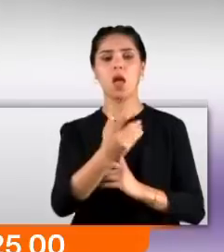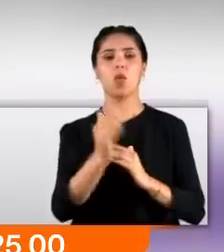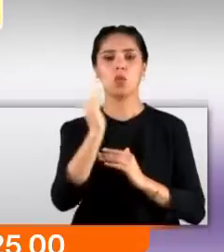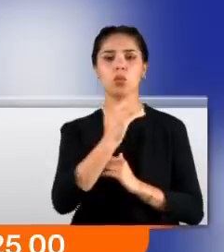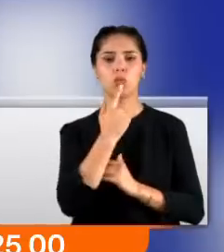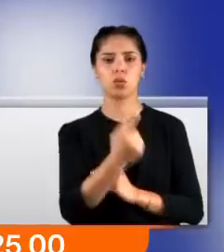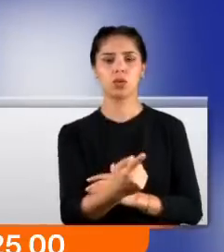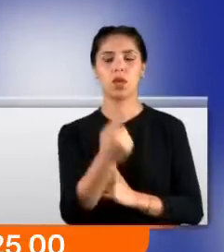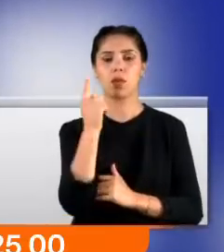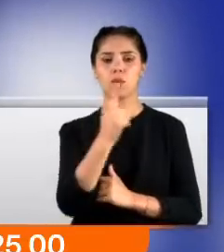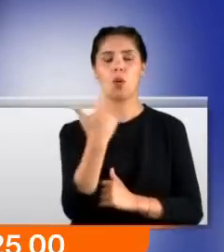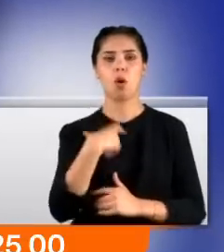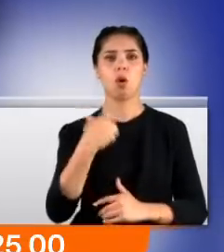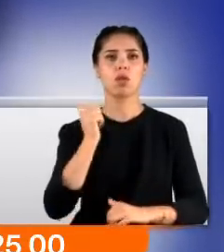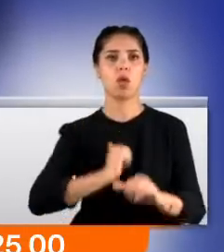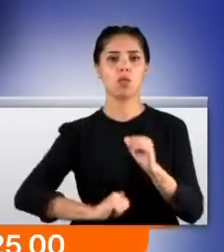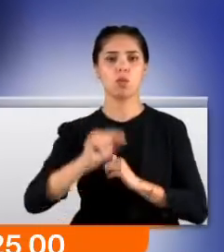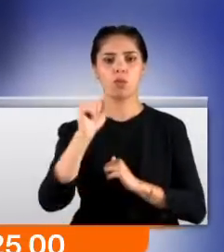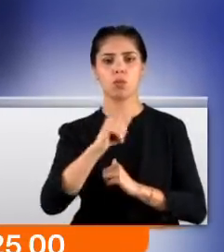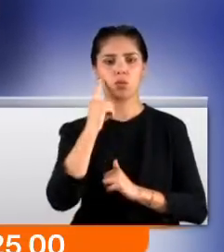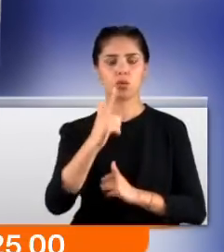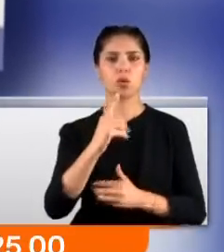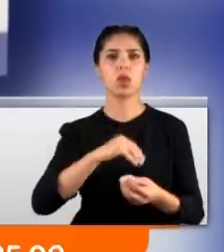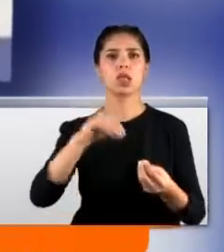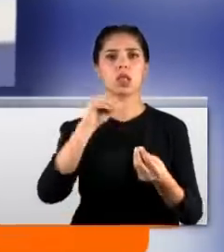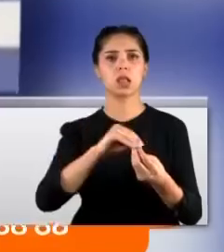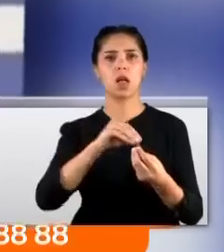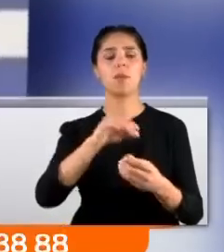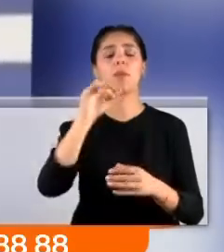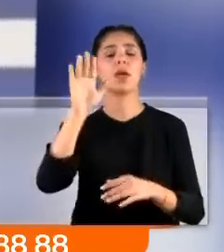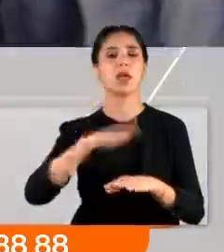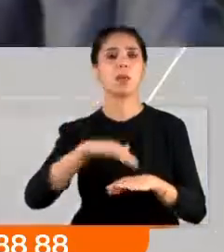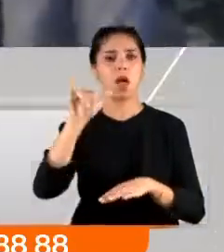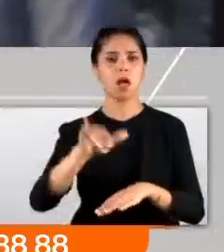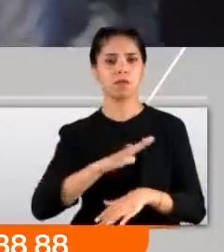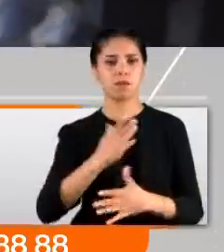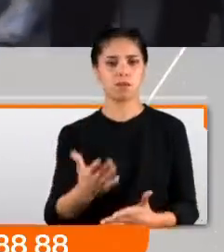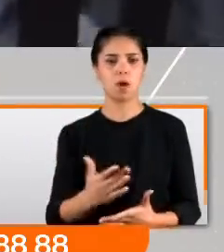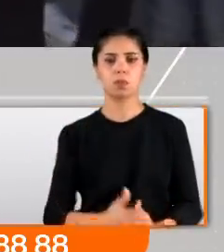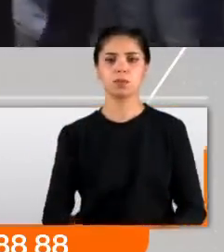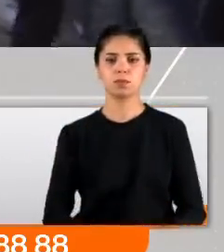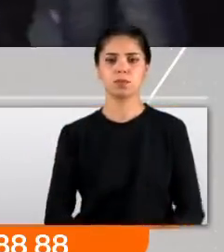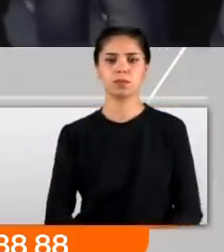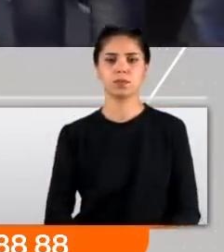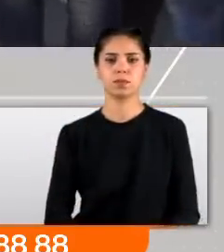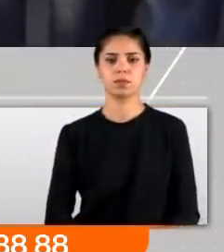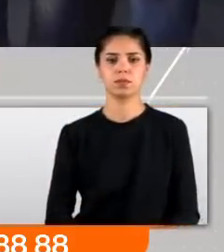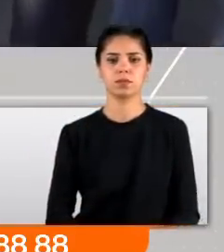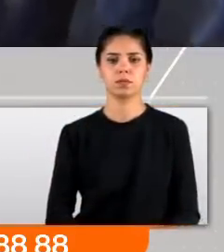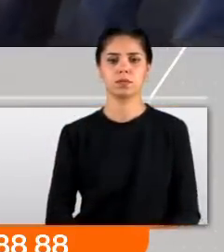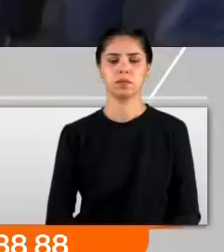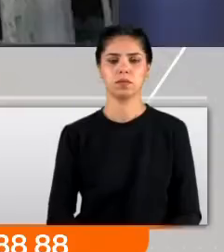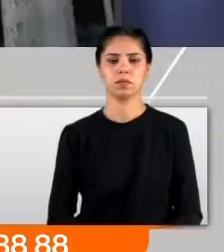olduğunu savundu. Peki özel üniversiteler bu şekilde faiz zam yapma hakkına sahip mi? Tüketici aleyhine o sözleşme tek